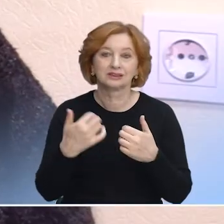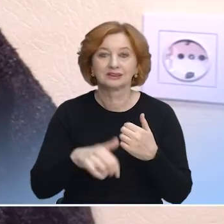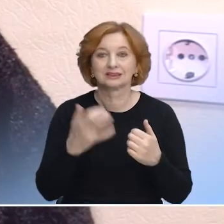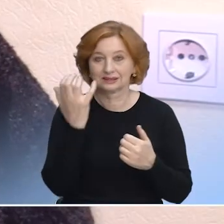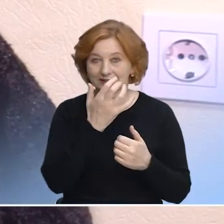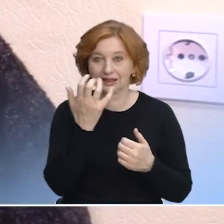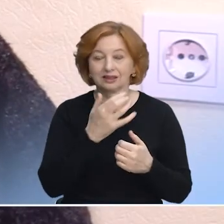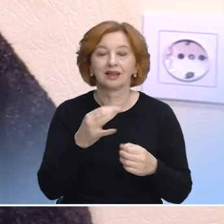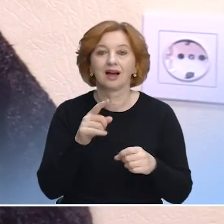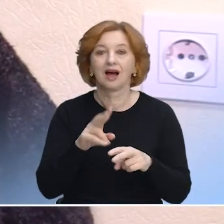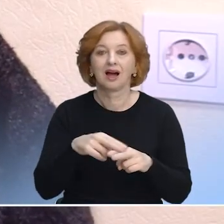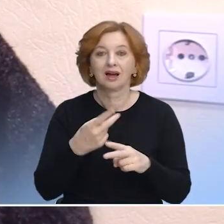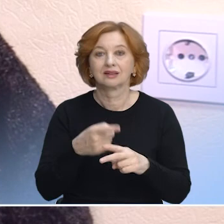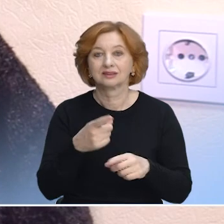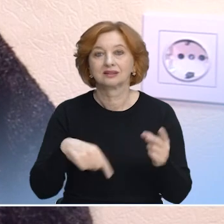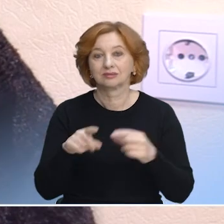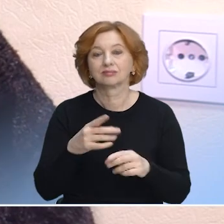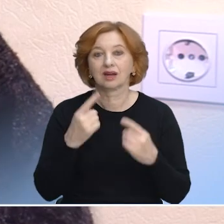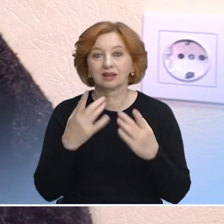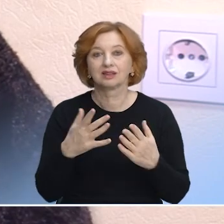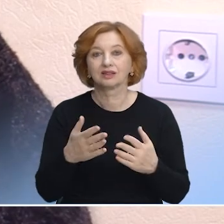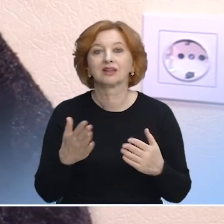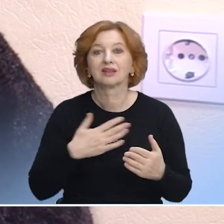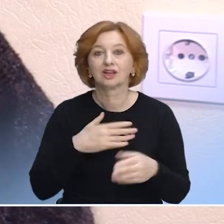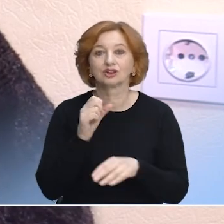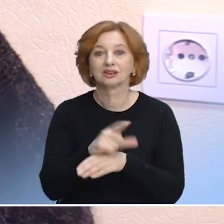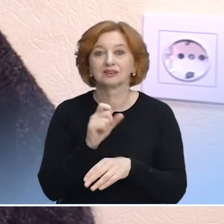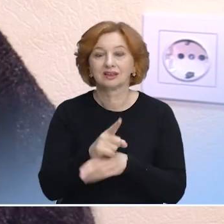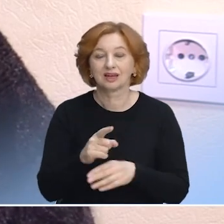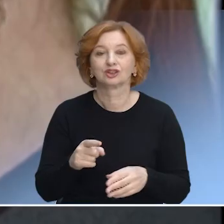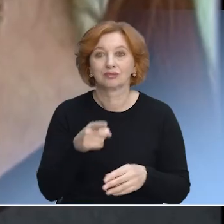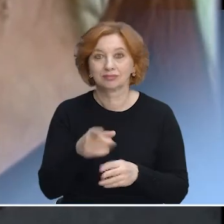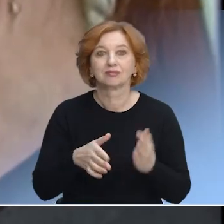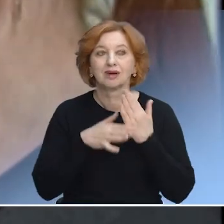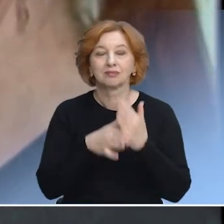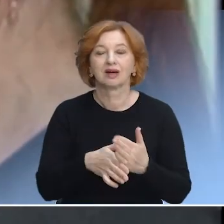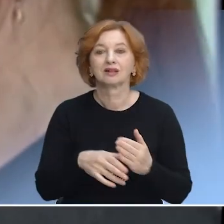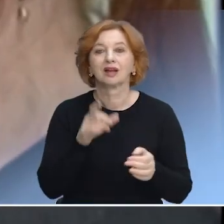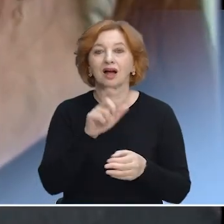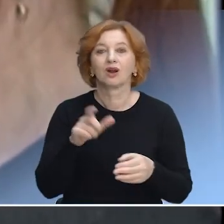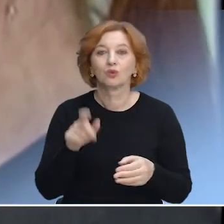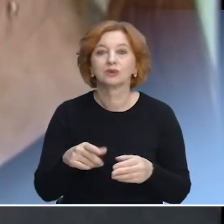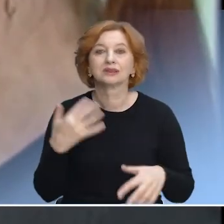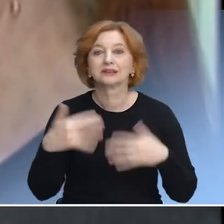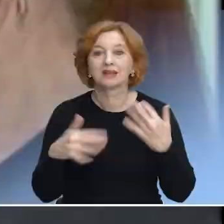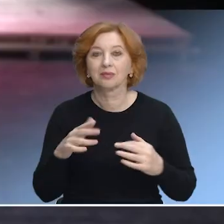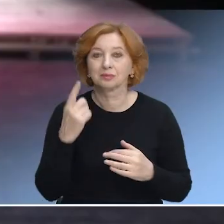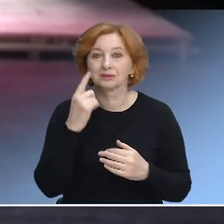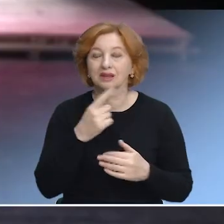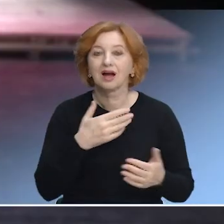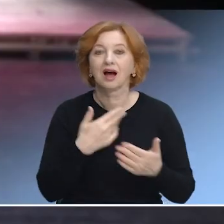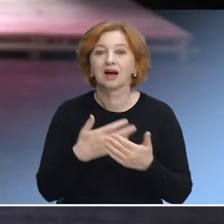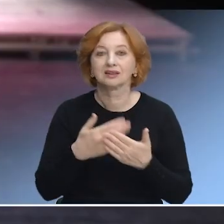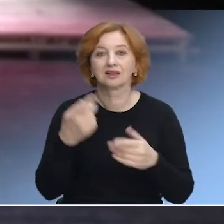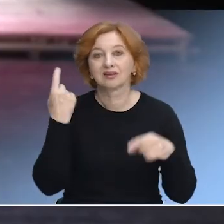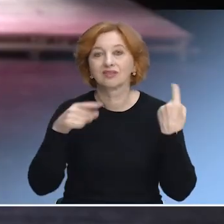инвалиды, они люди маломобильные. И наша задача им помогать во всем. Люди с потерей зрения невероятно активные,